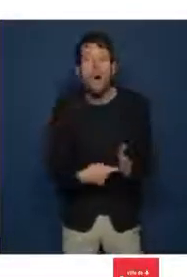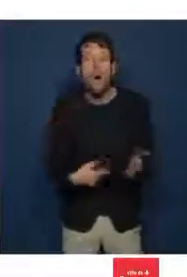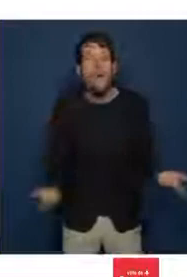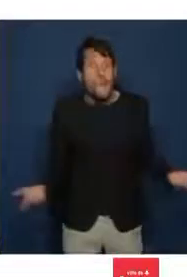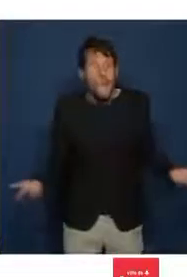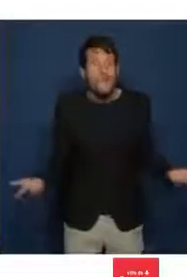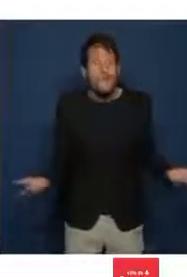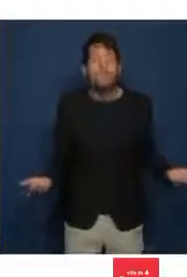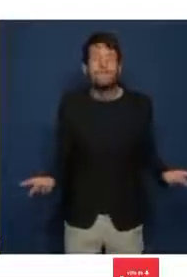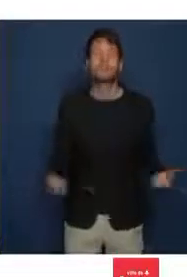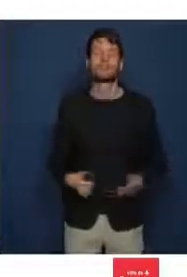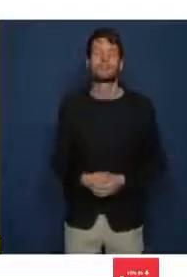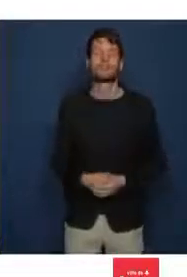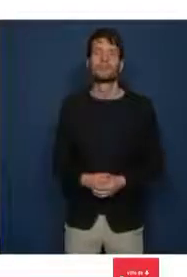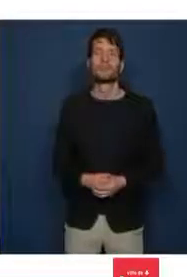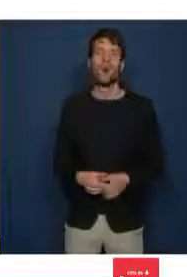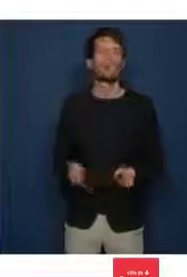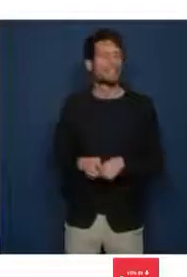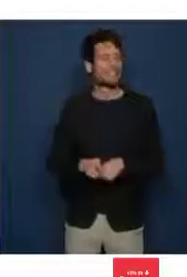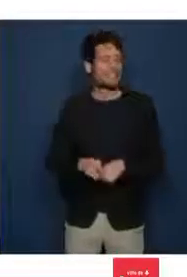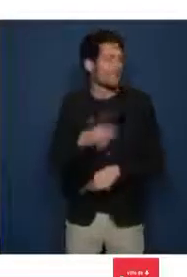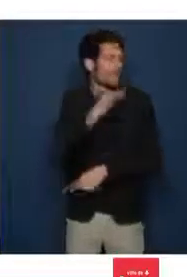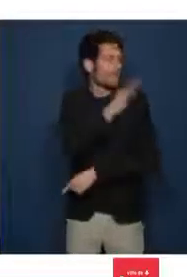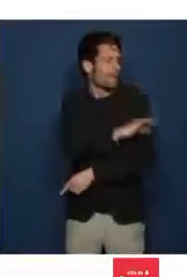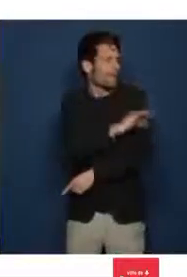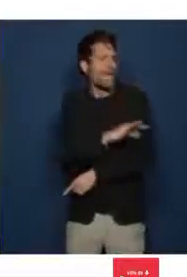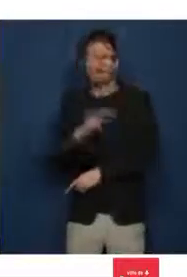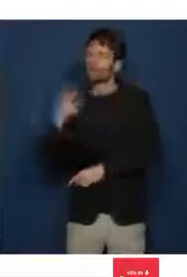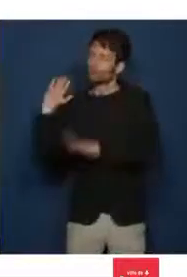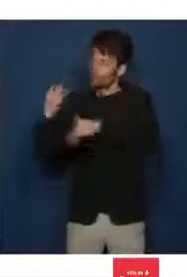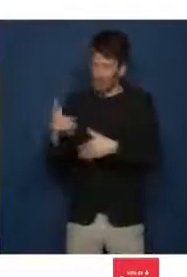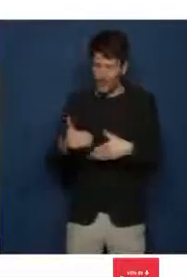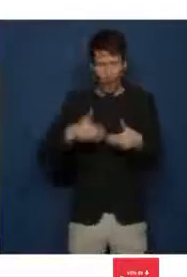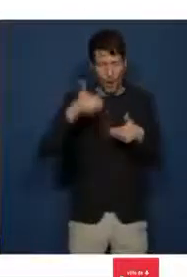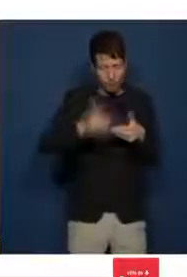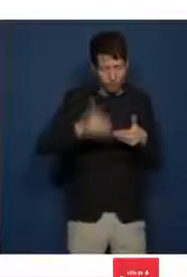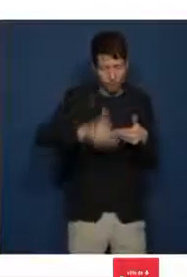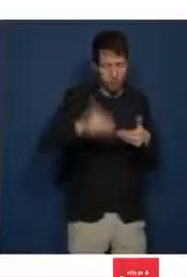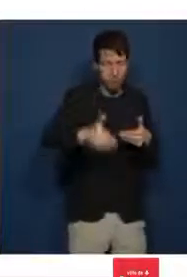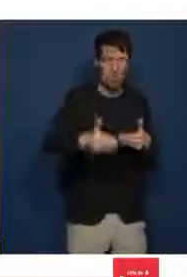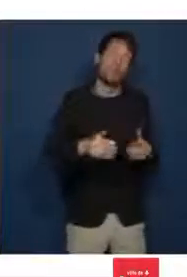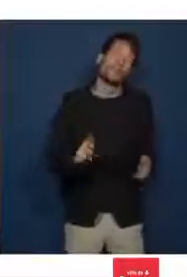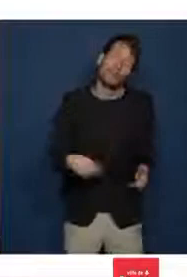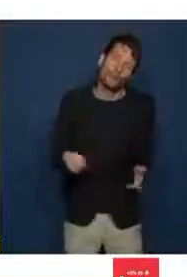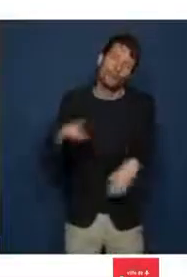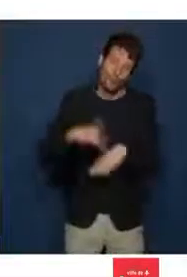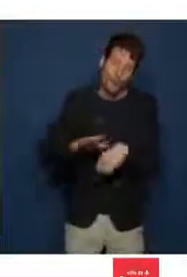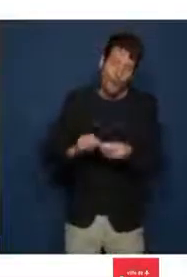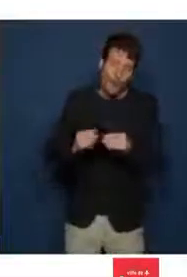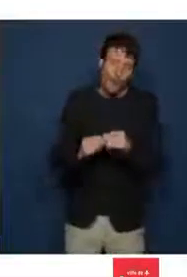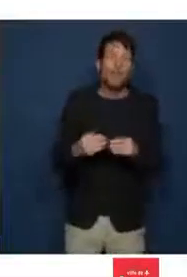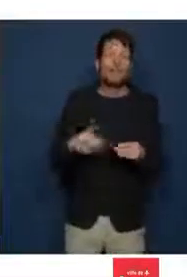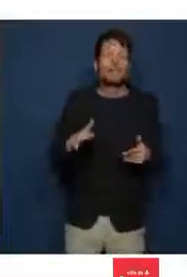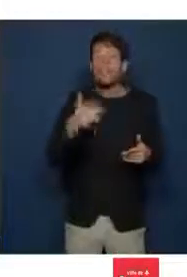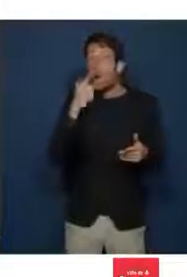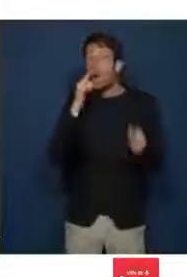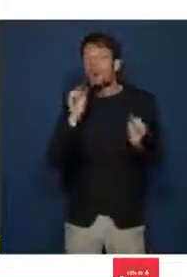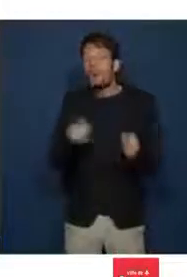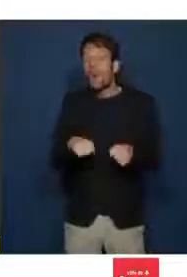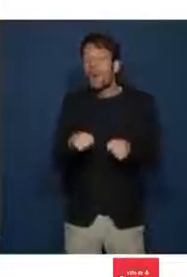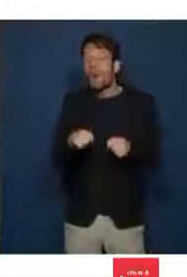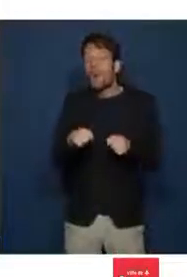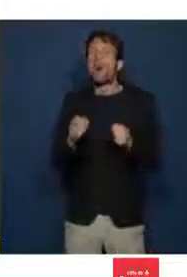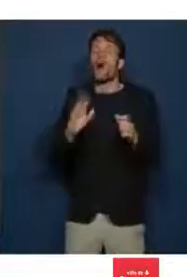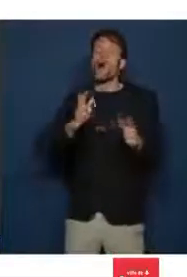le calendrier vaccinal, jusqu'alors parfaitement respecté malgré d'inévitables incidents, permet d'envisager une sortie du tunnel